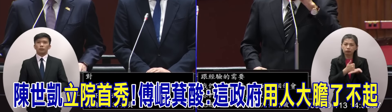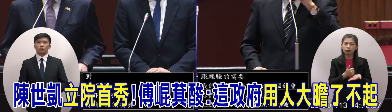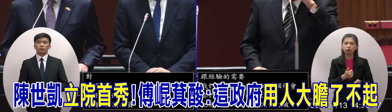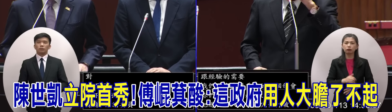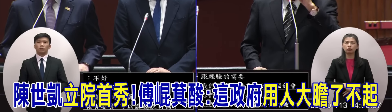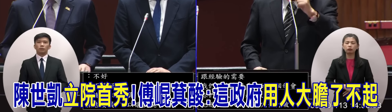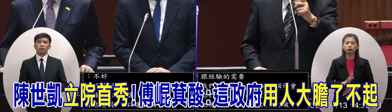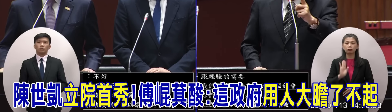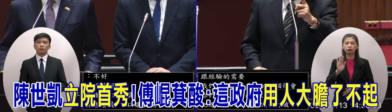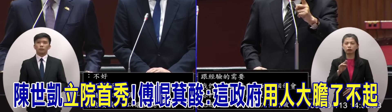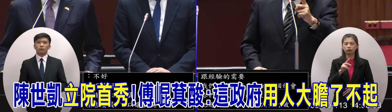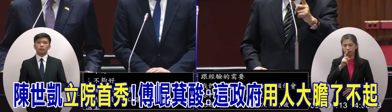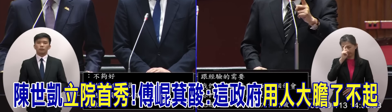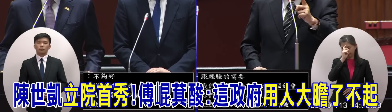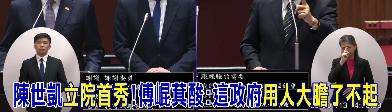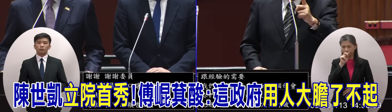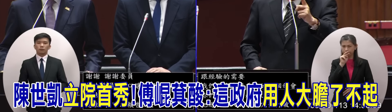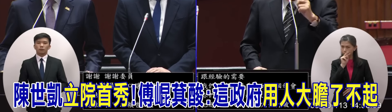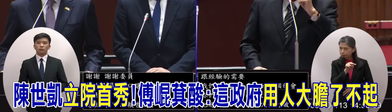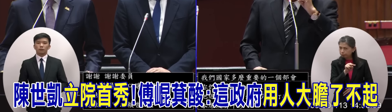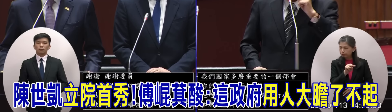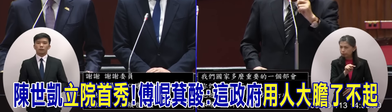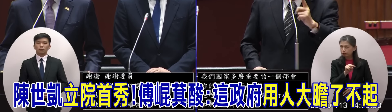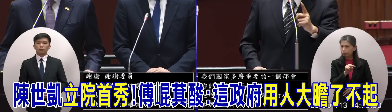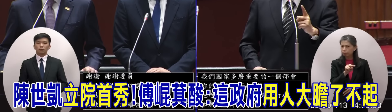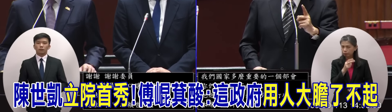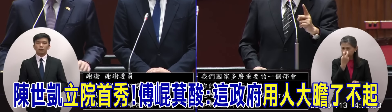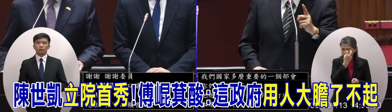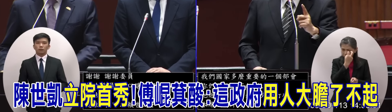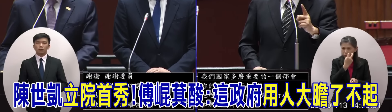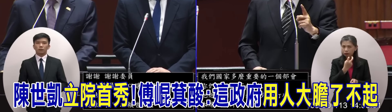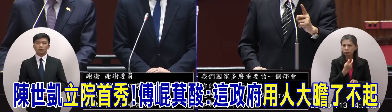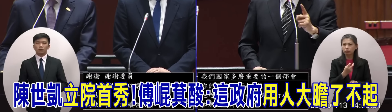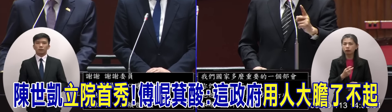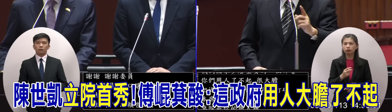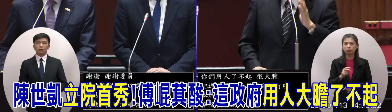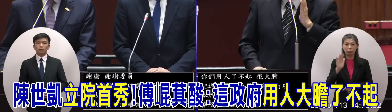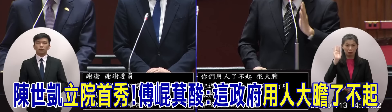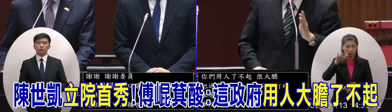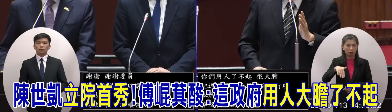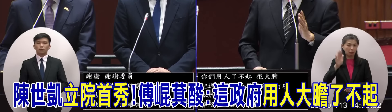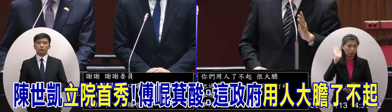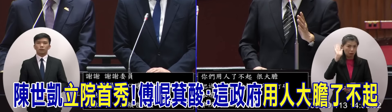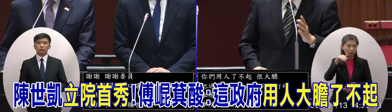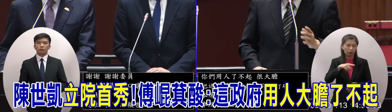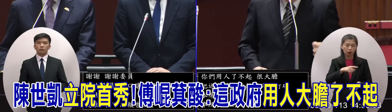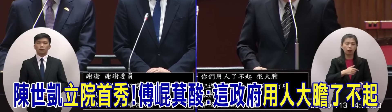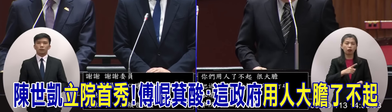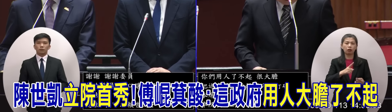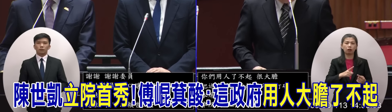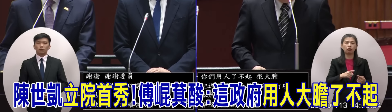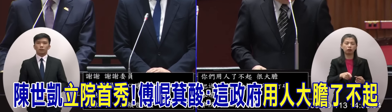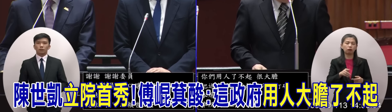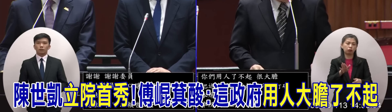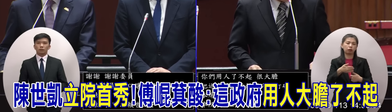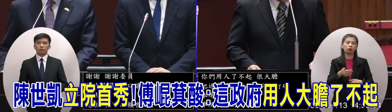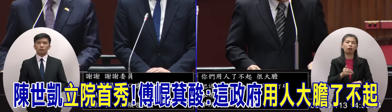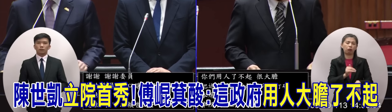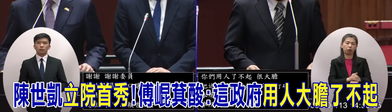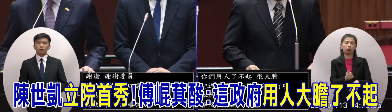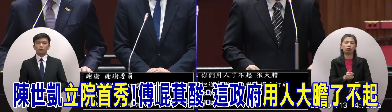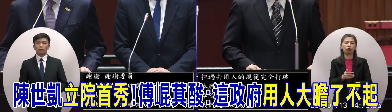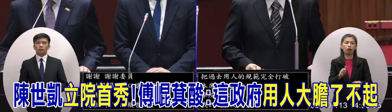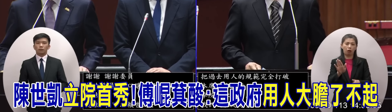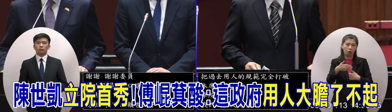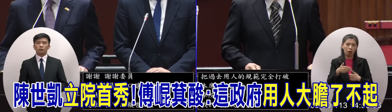们用睁大眼睛来看，下次可能就不是这样。我们尊重你的用人权，但是